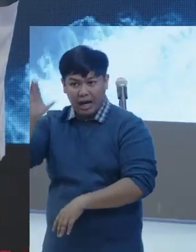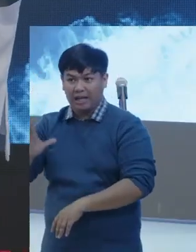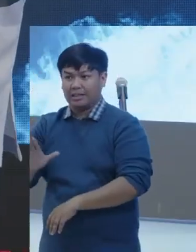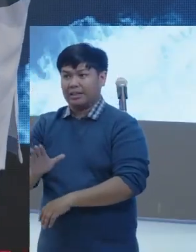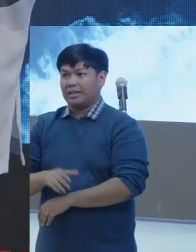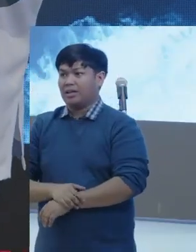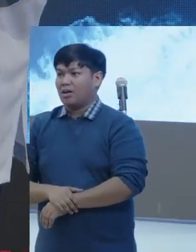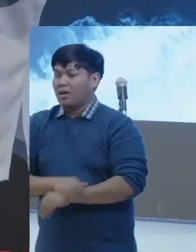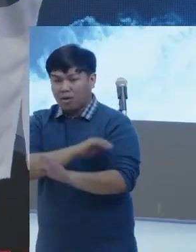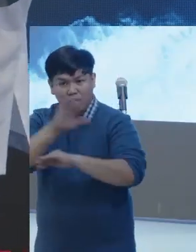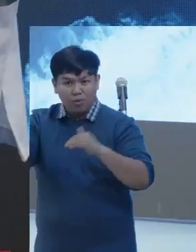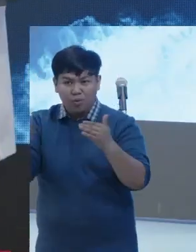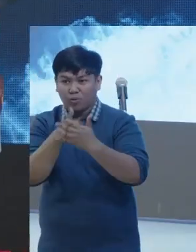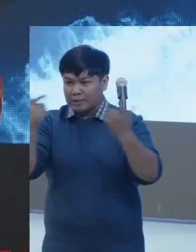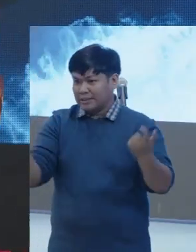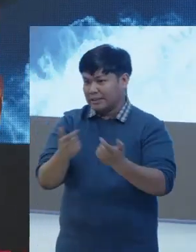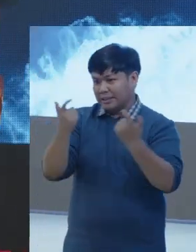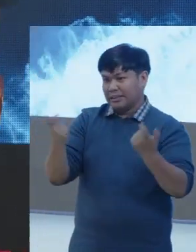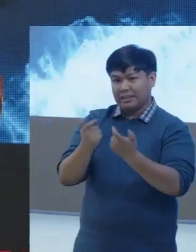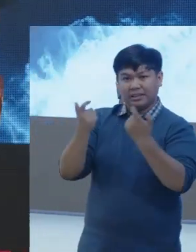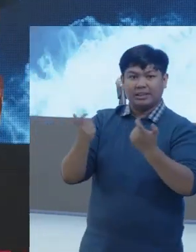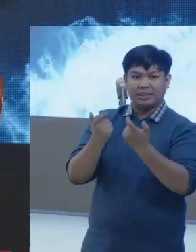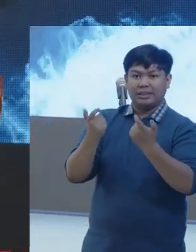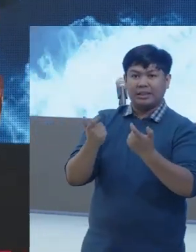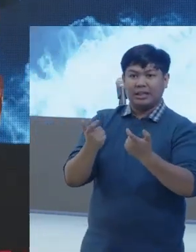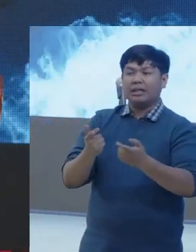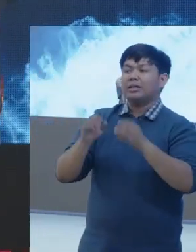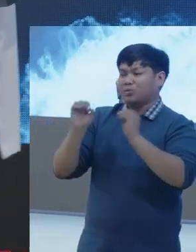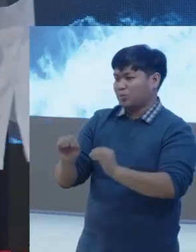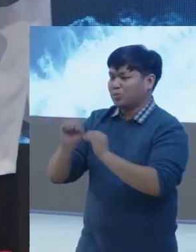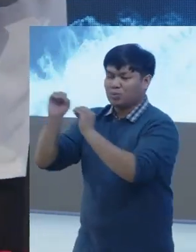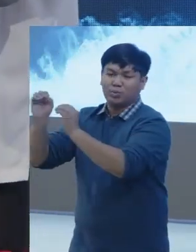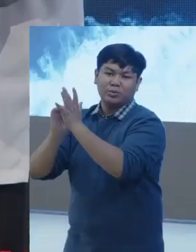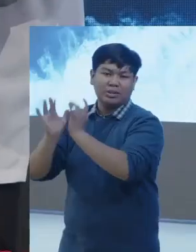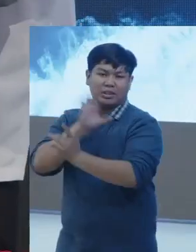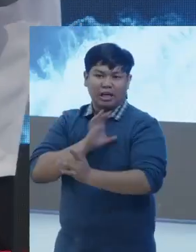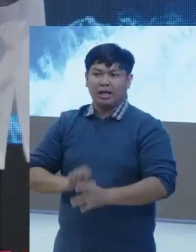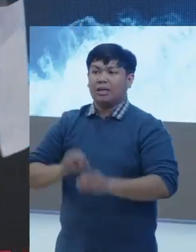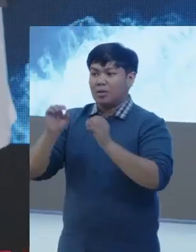lahat ng ating kasalanan, kaya niya tayo napapatawad